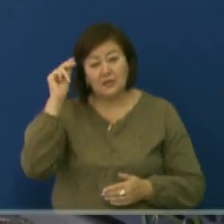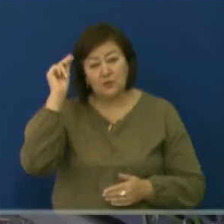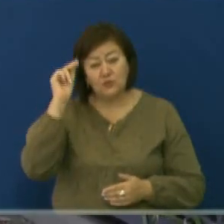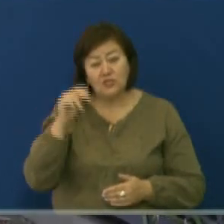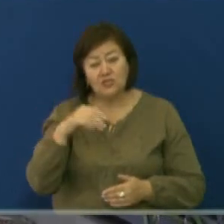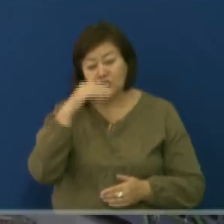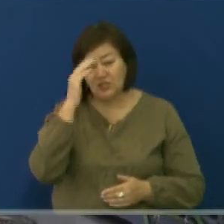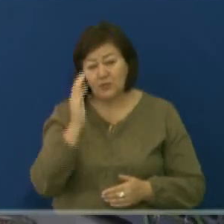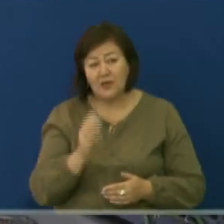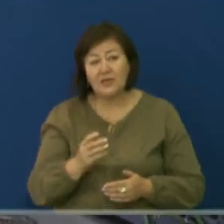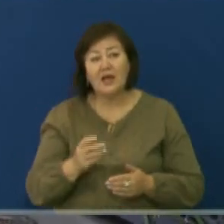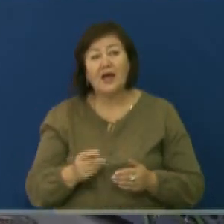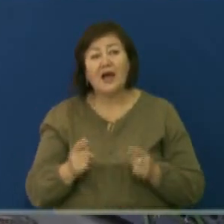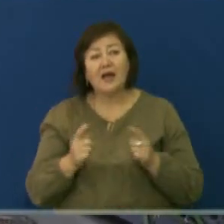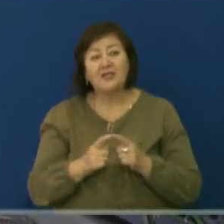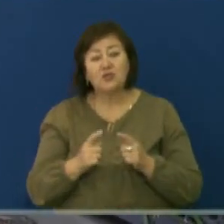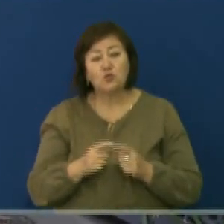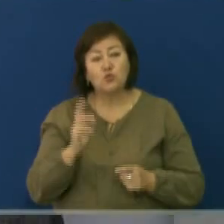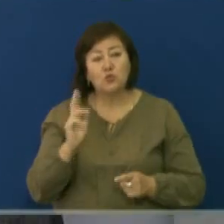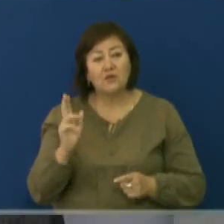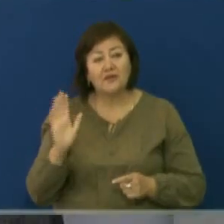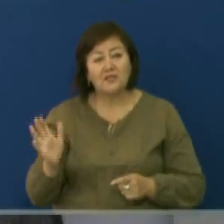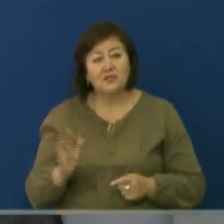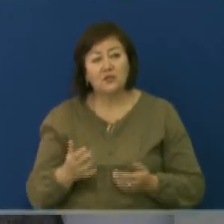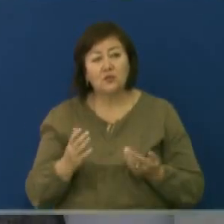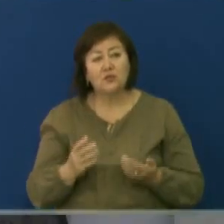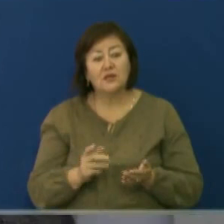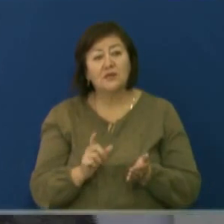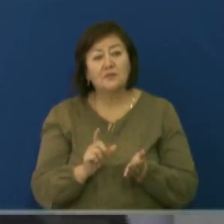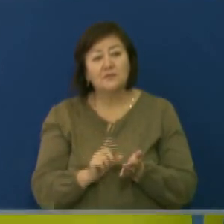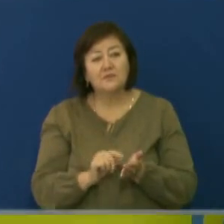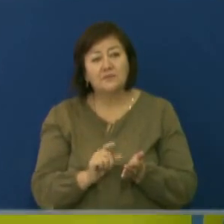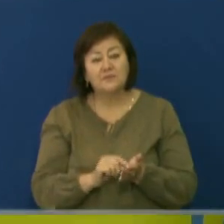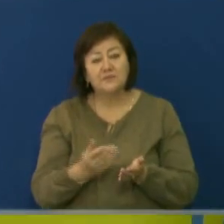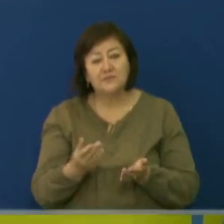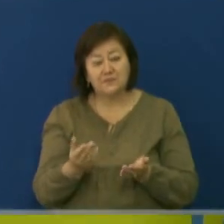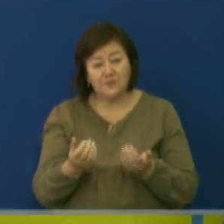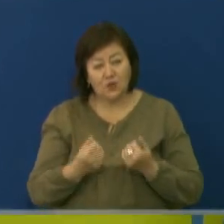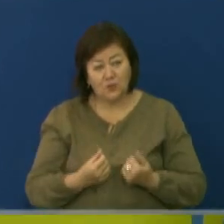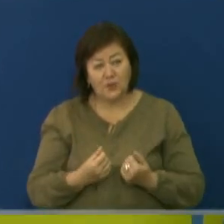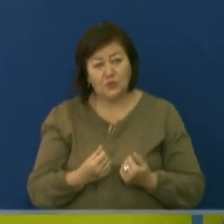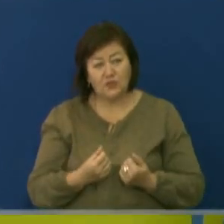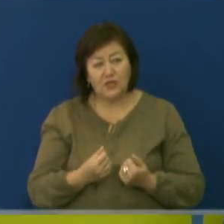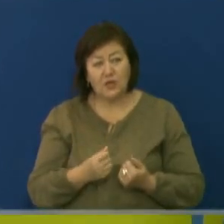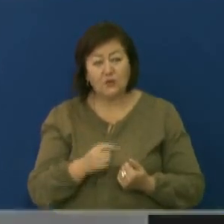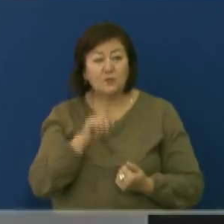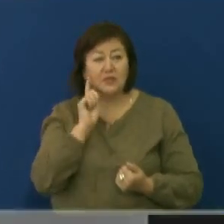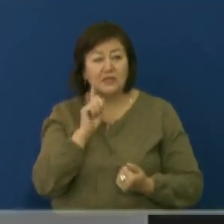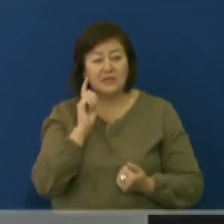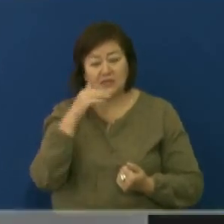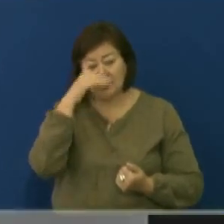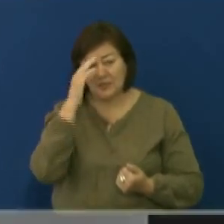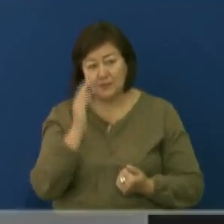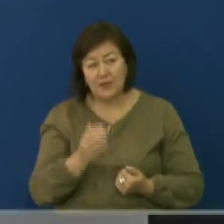пәтерлердің бағасы соңғы уақытта шарықтап тұр. Шәкіртақыға күн көретін студенттер үшін бұл оңай емес, дейді Жас Отан жастар қанатының жетекшісі.